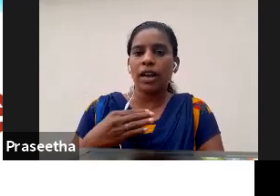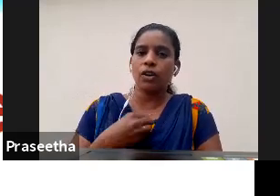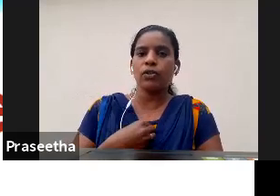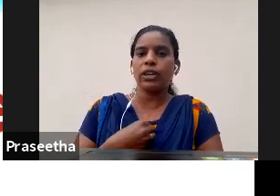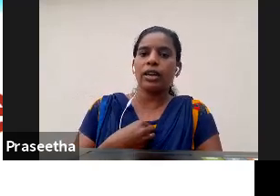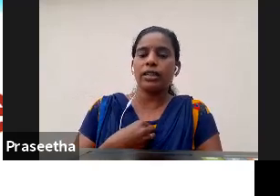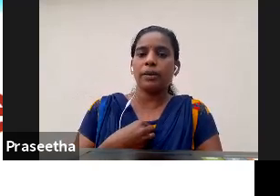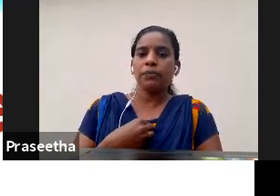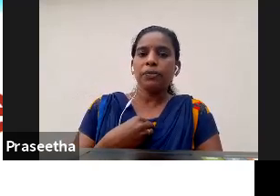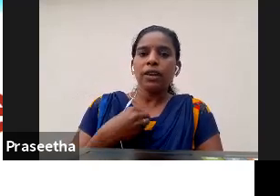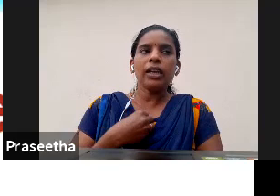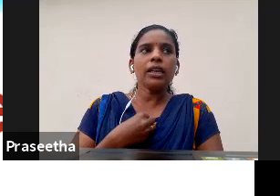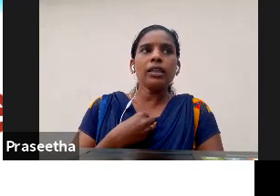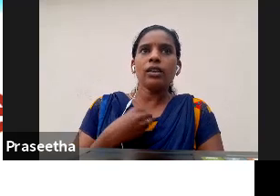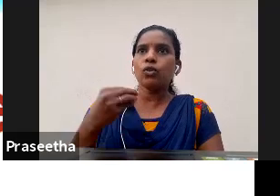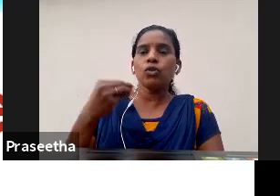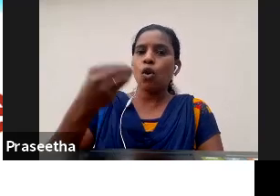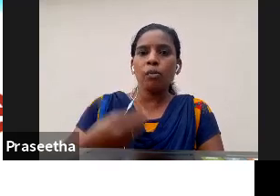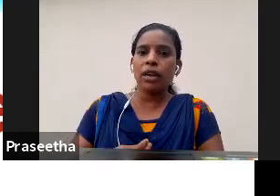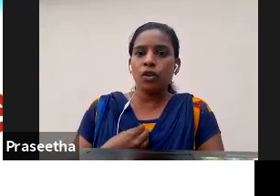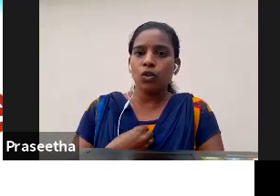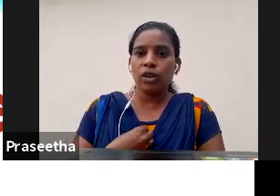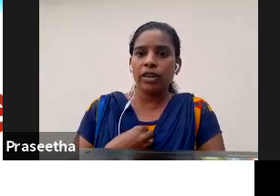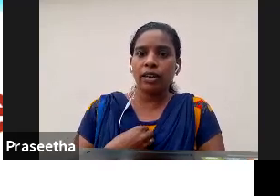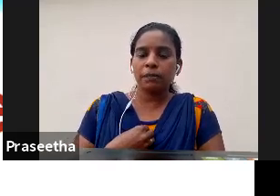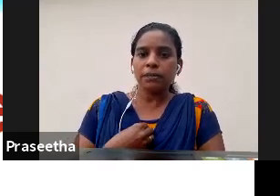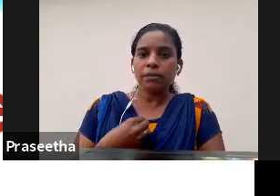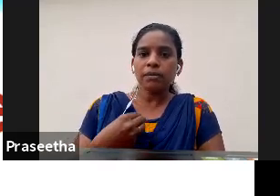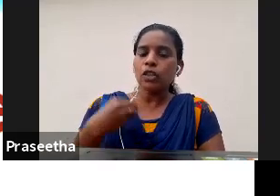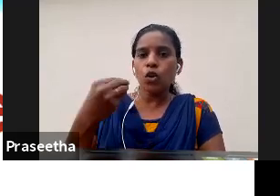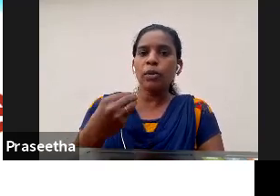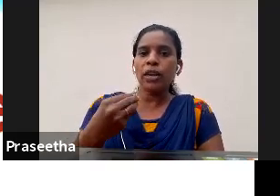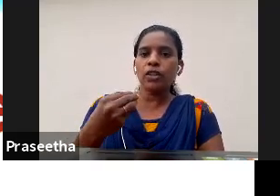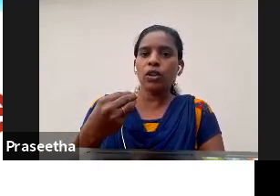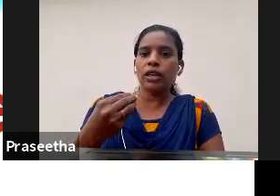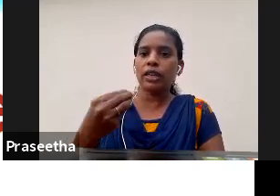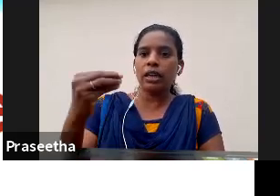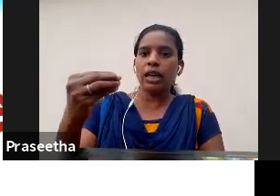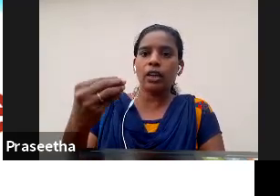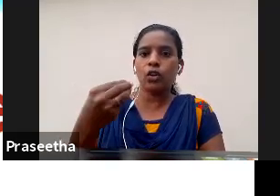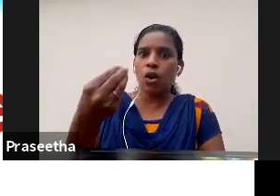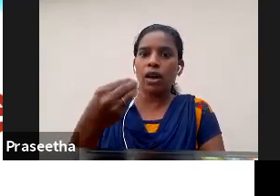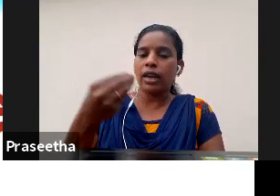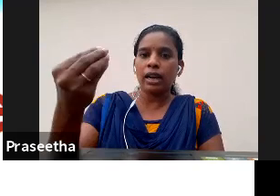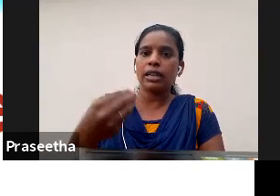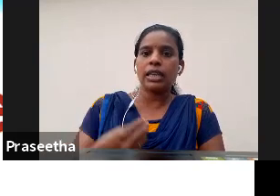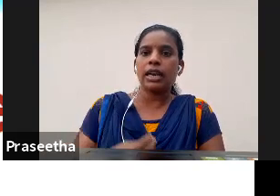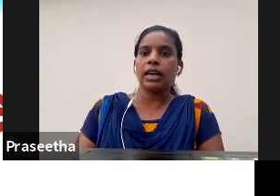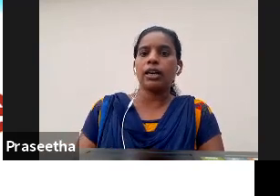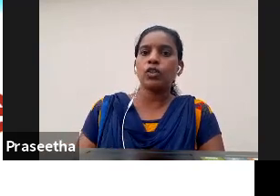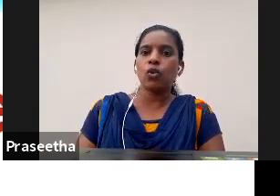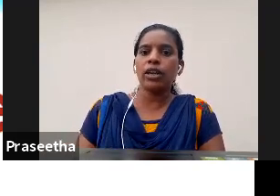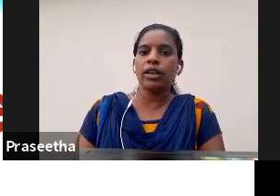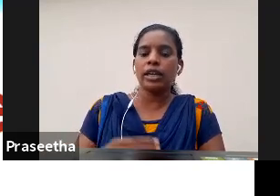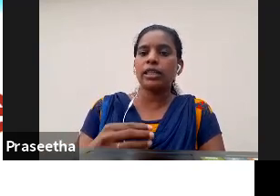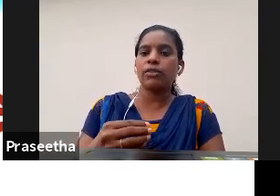നോർമൽ ആയിട്ടുള്ള ഒരു വ്യക്തിയാണ് ഞാൻ. എനിക്ക് ഒരു സോമില്ലിൽ ഒരു ജോലി കിട്ടി. സോമില്ലിൽ ജോലി കിട്ടിയാൽ അല്ലെങ്കിൽ ഒരു ക്വാറി അങ്ങനെയുള്ള